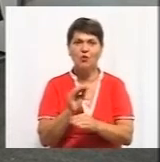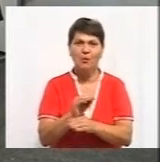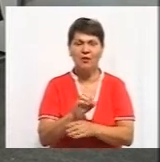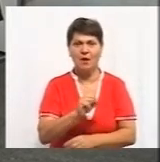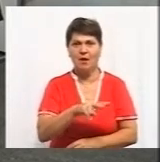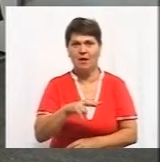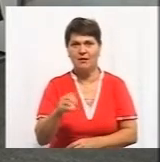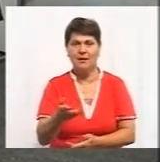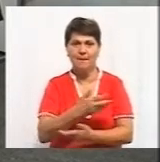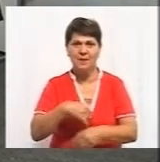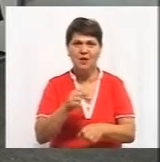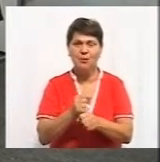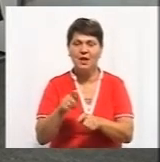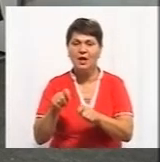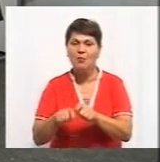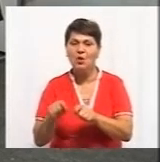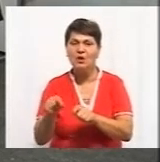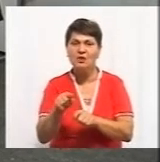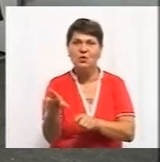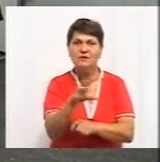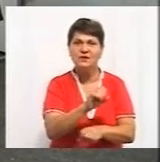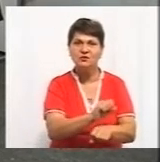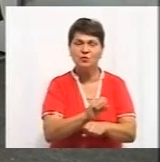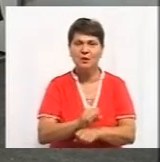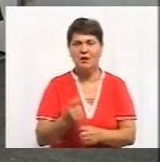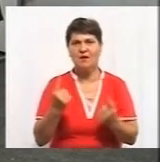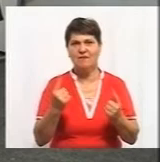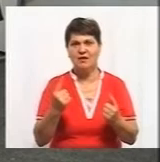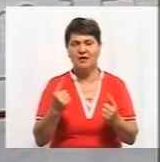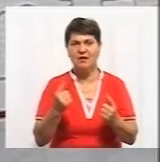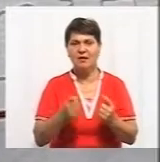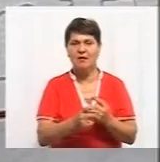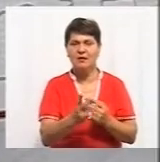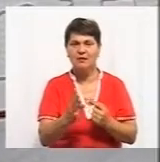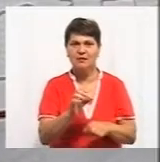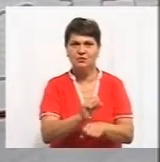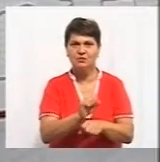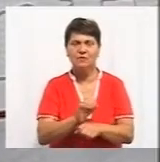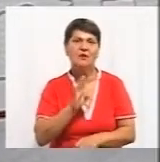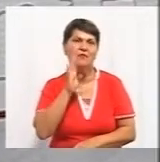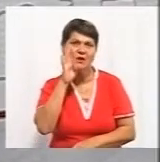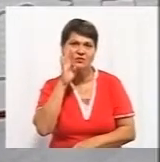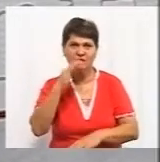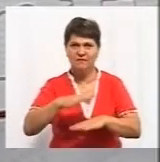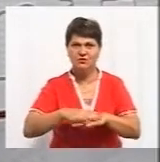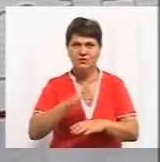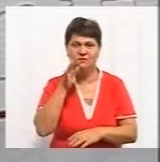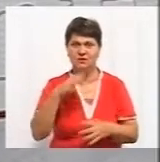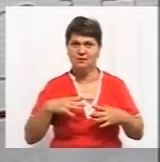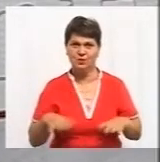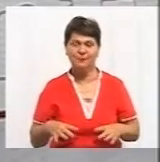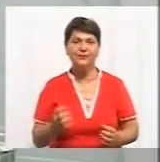ми робили моніторинг всіх зупинок. Великої кількості людей на зупинках в ранішній вечірній час не було.